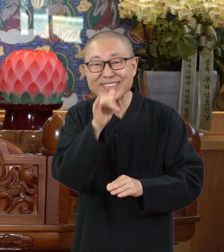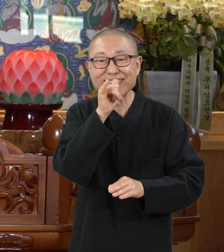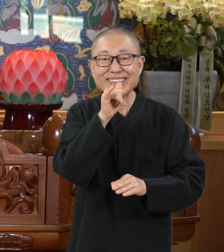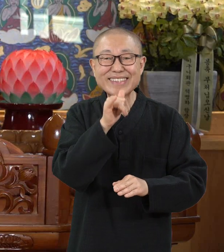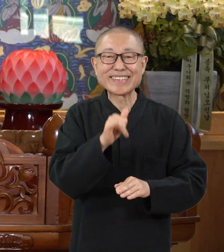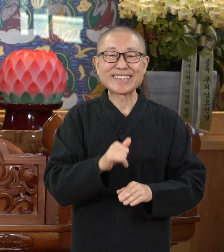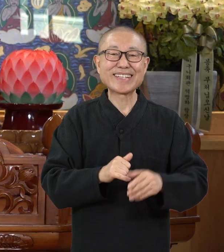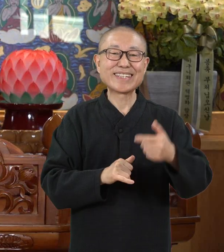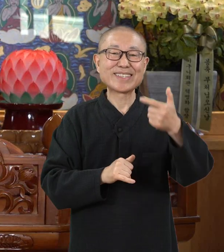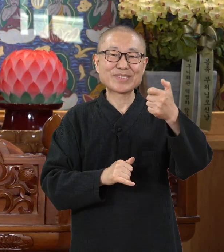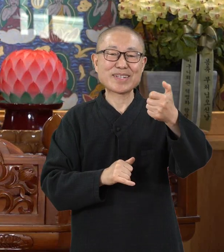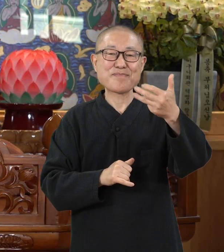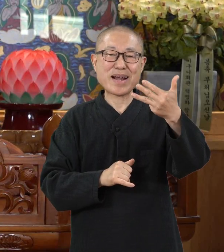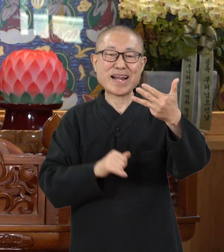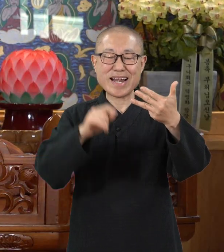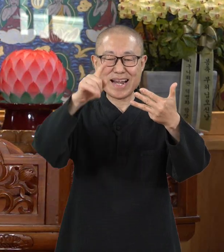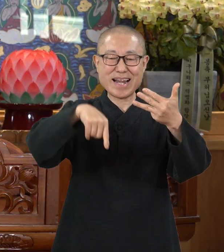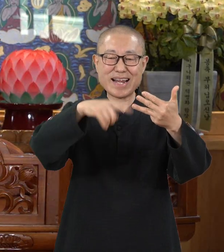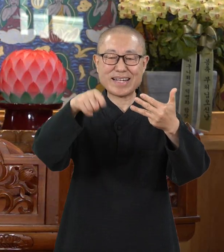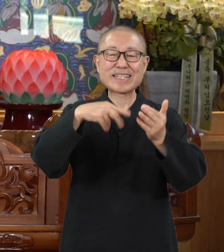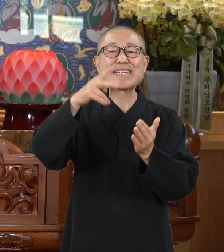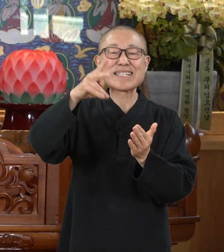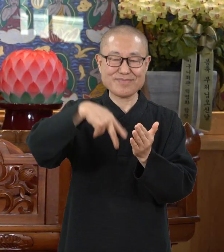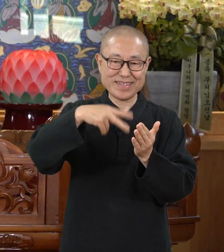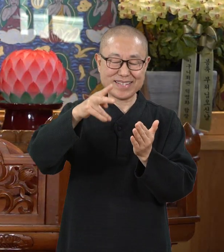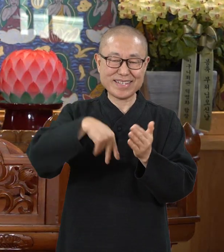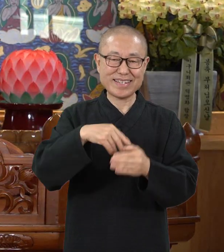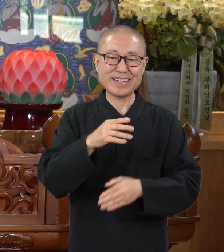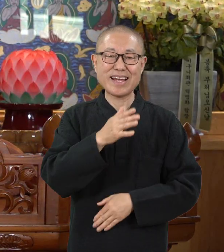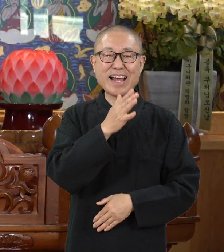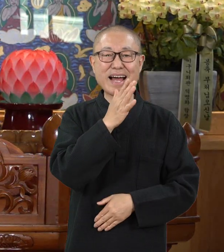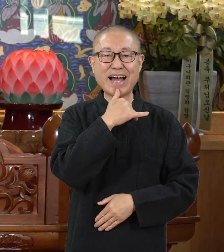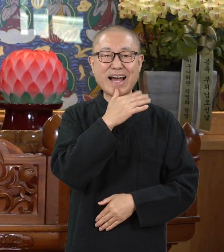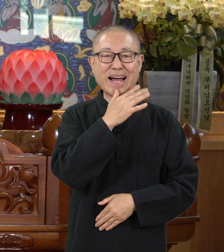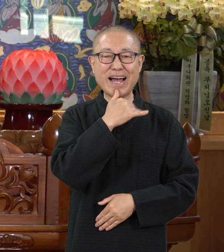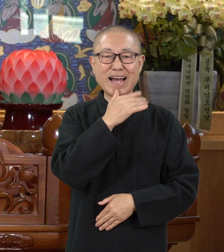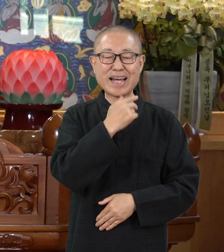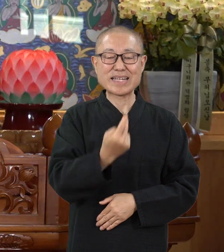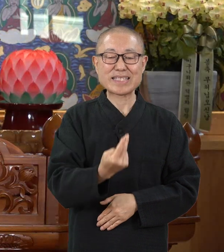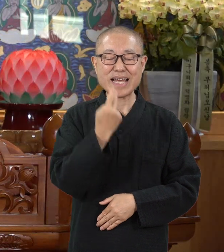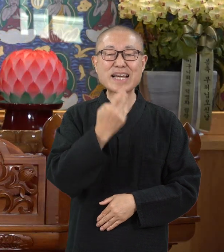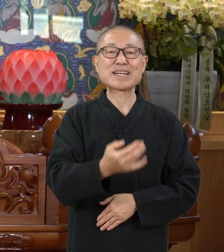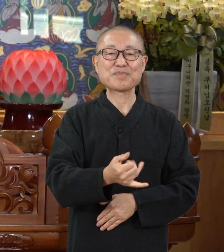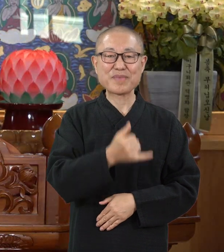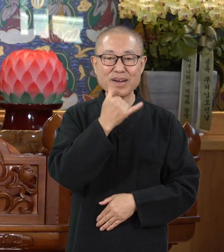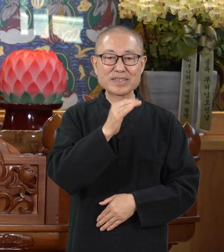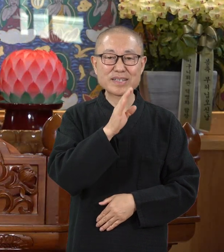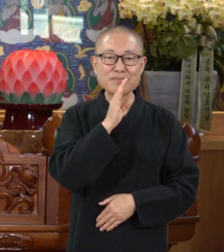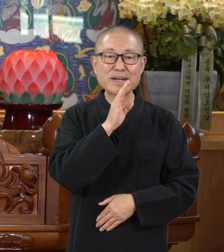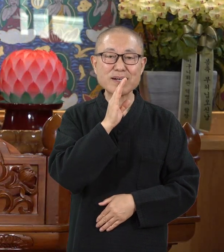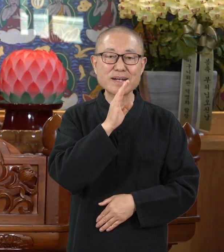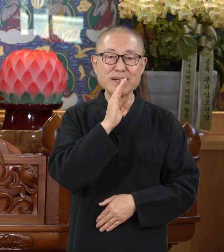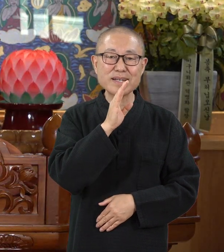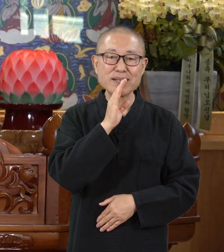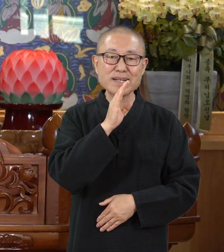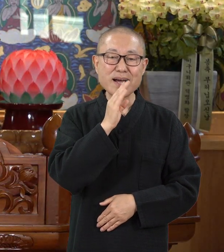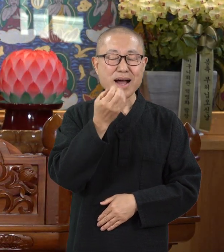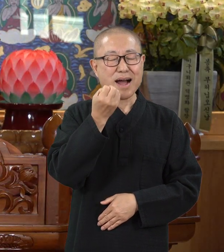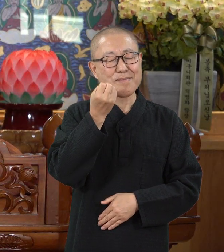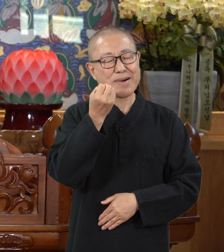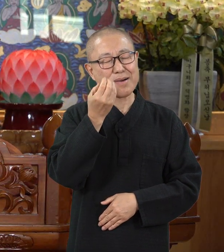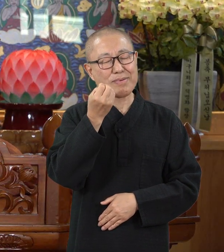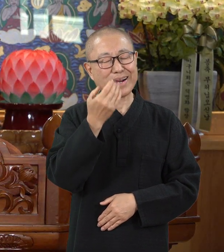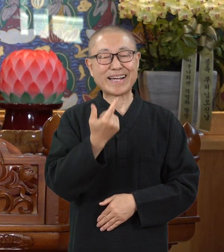이제 68쪽을 제가 오늘 읽으면서 정말 생명이라고 하는 건 대단히 제가 경험한